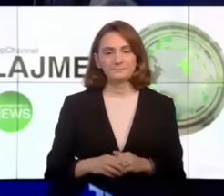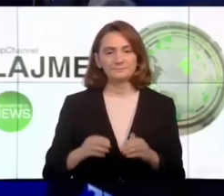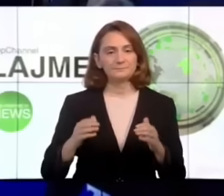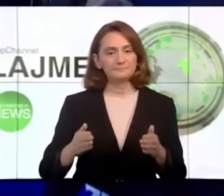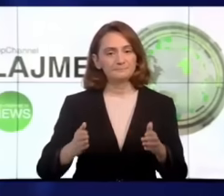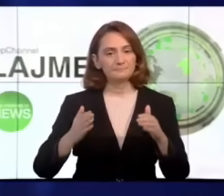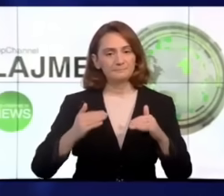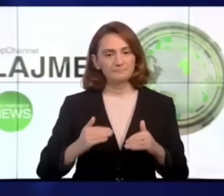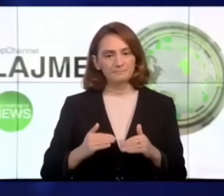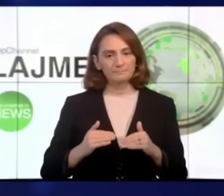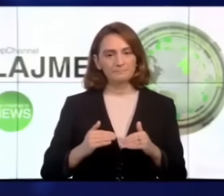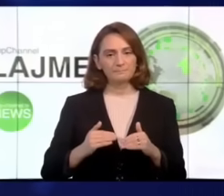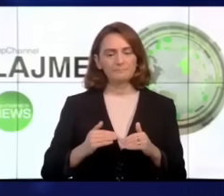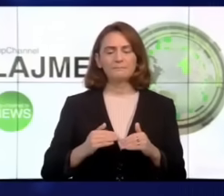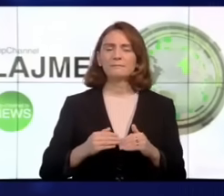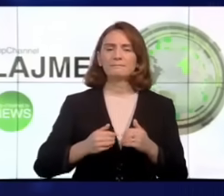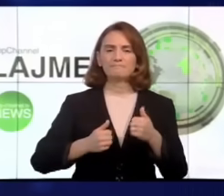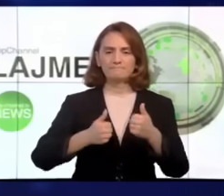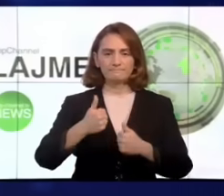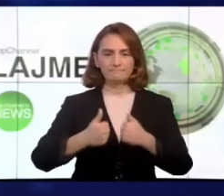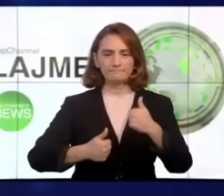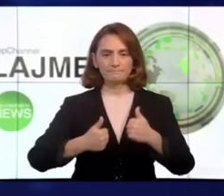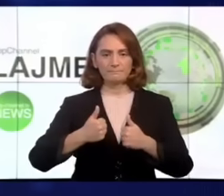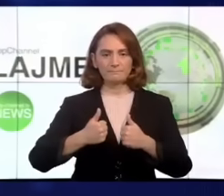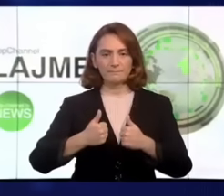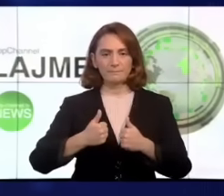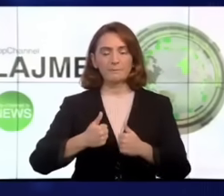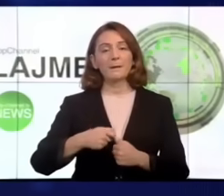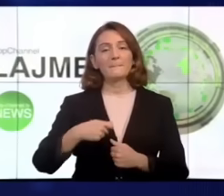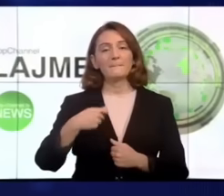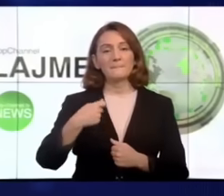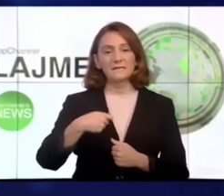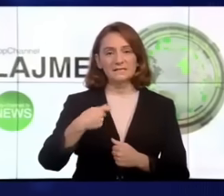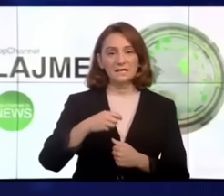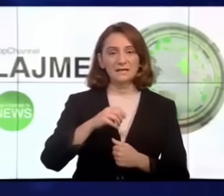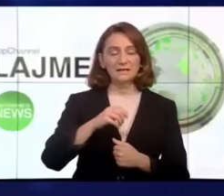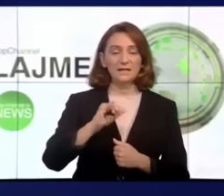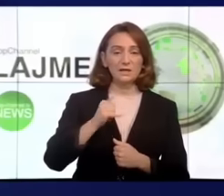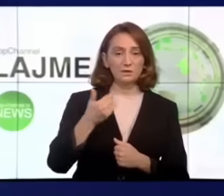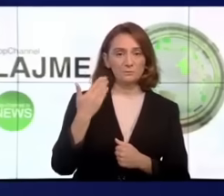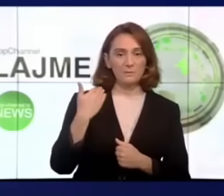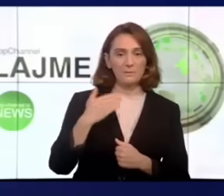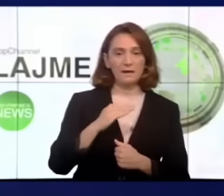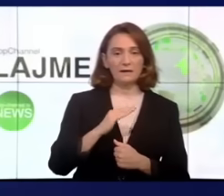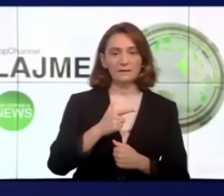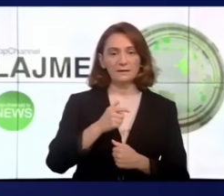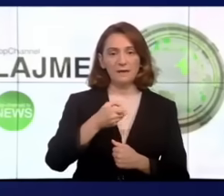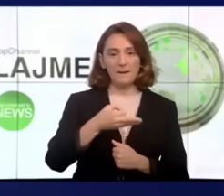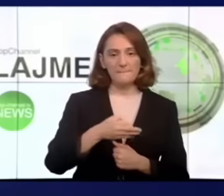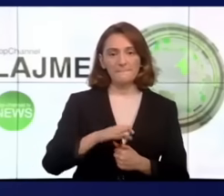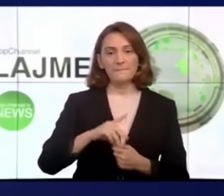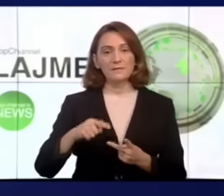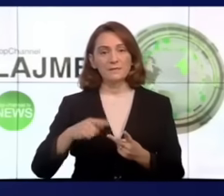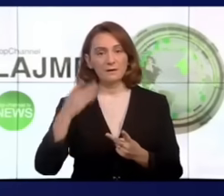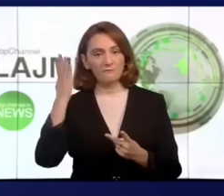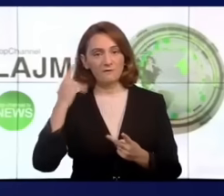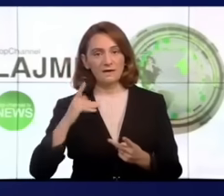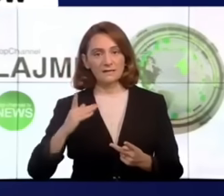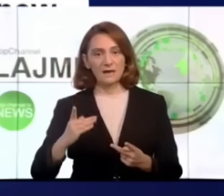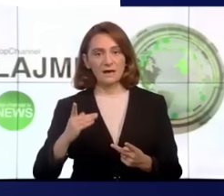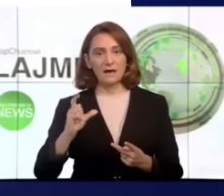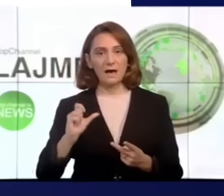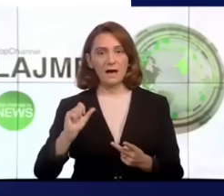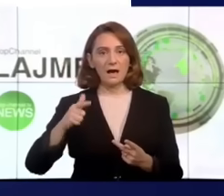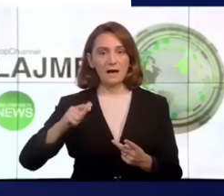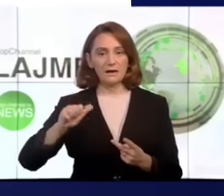Sondazhet tregojnë se që pas debatit mes Donald Trump dhe Kamala Harris, demokratia ka zgjeruar avantazhin ndaj republikanit, i